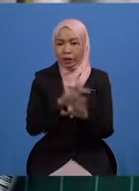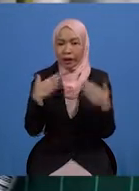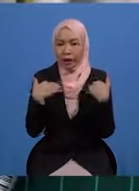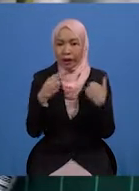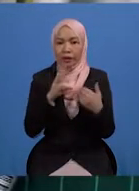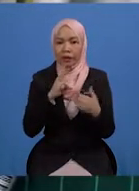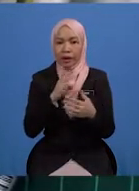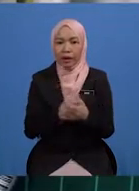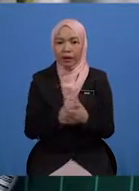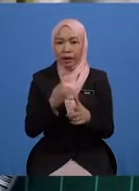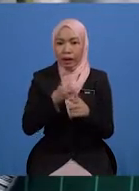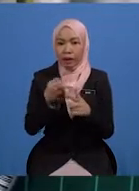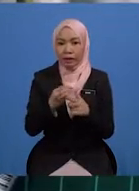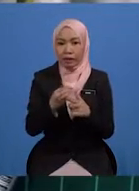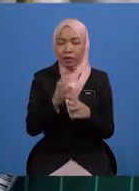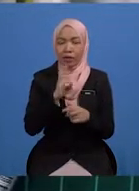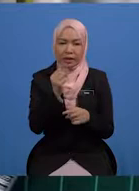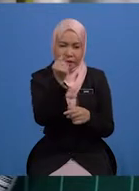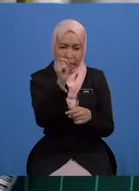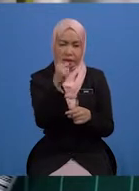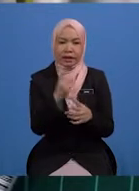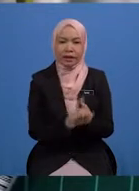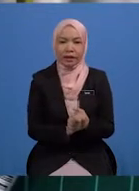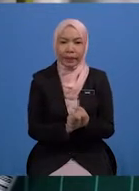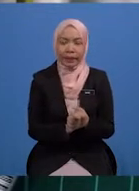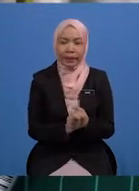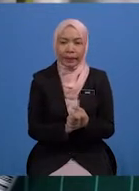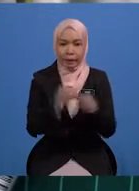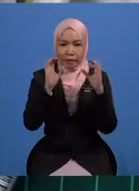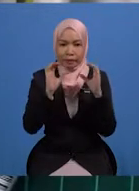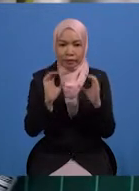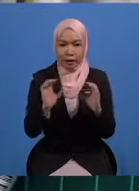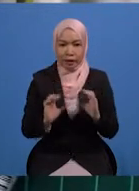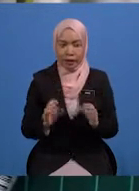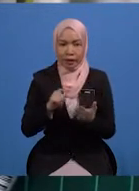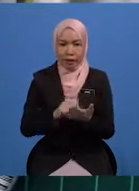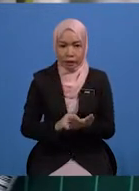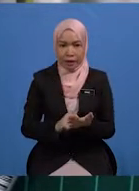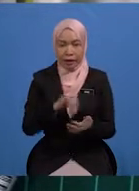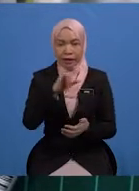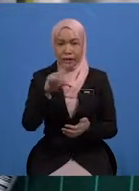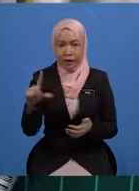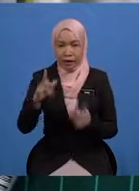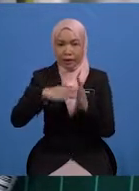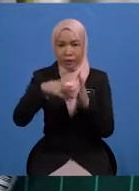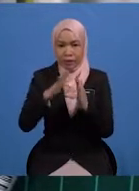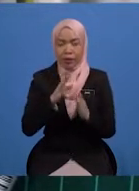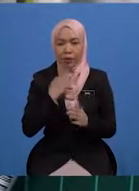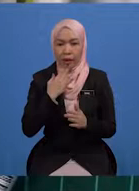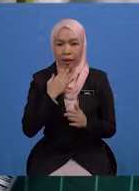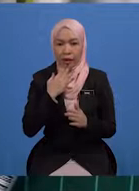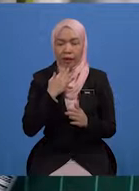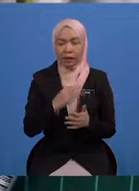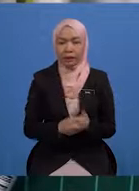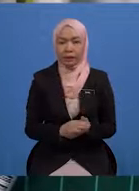sedikit. Teknik kering atas basah pula, teknik ini ialah sapuan warna